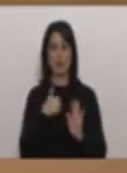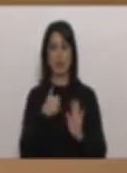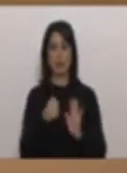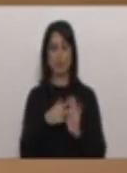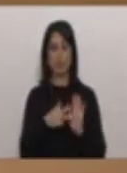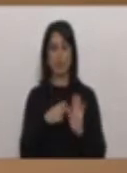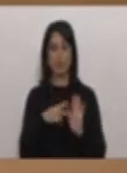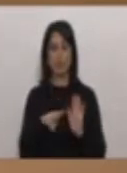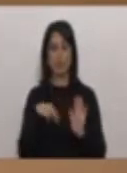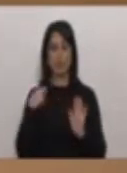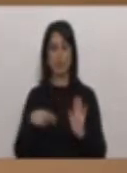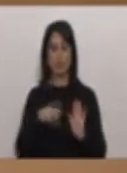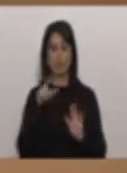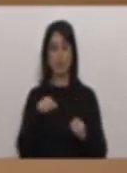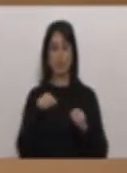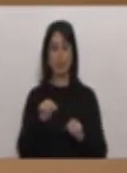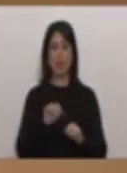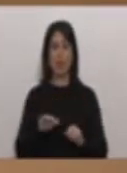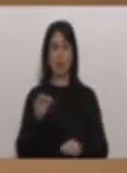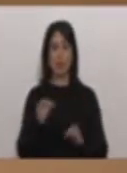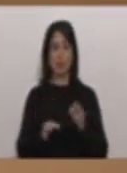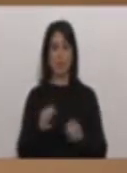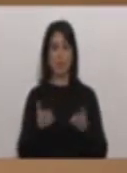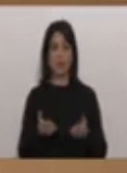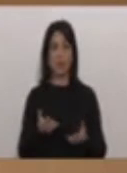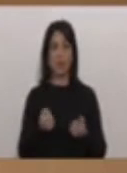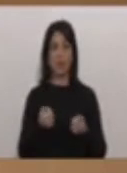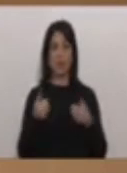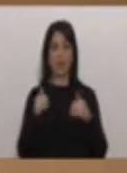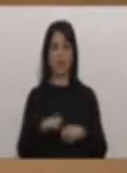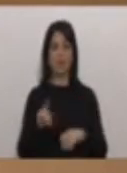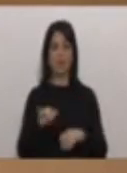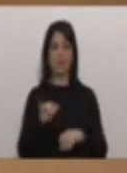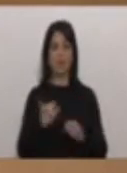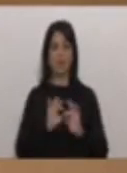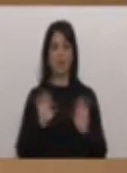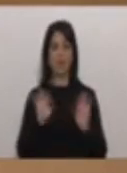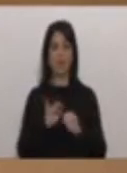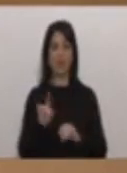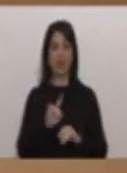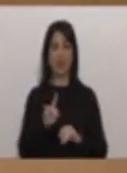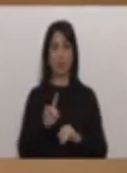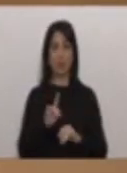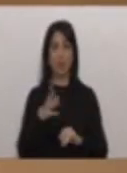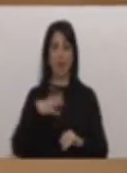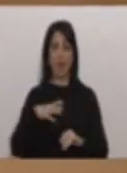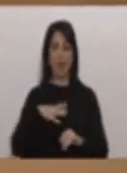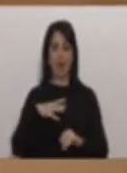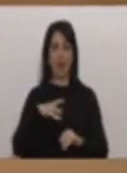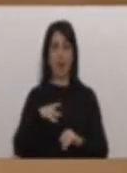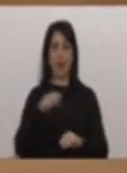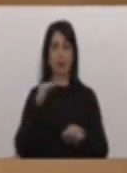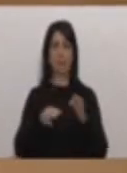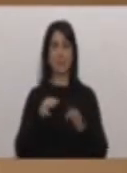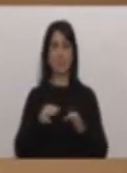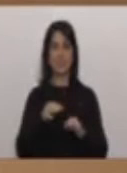ივლისს სტრასბურგის ადამიანის უფლებათა ევროპულმა სასამართლომ მიიღო გადაწყვეტილება, სადაც განაცხადა, რომ ქართული ავტოქტონური სასამართლო და